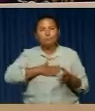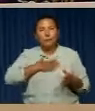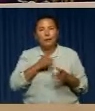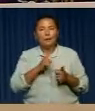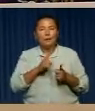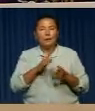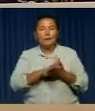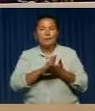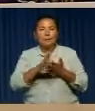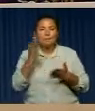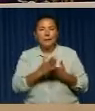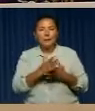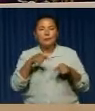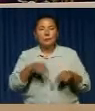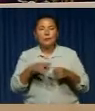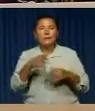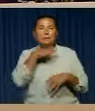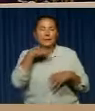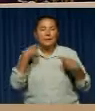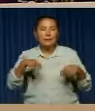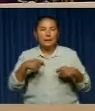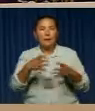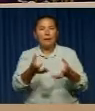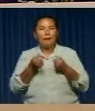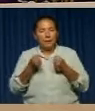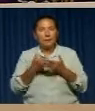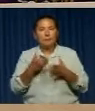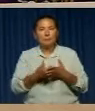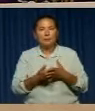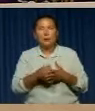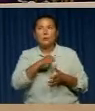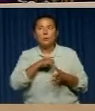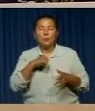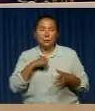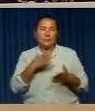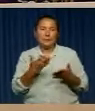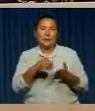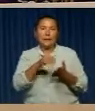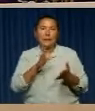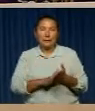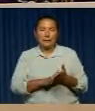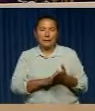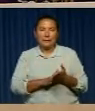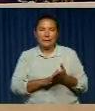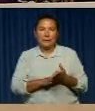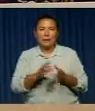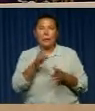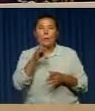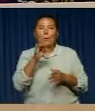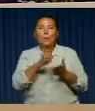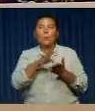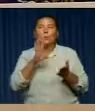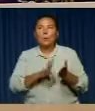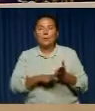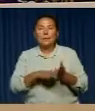орталық базарымыз бар. Сол жерде ет сатады, сол жерден алады бәрді. Сол жерден тіркелді бізде. COVID-19 бен